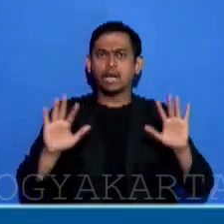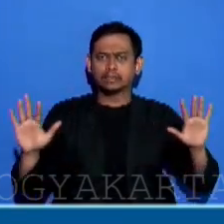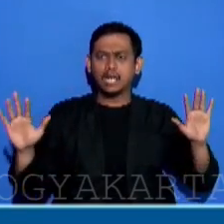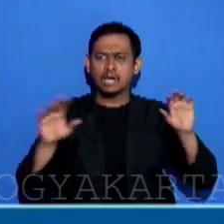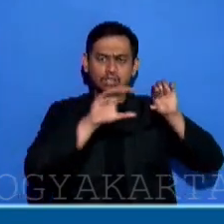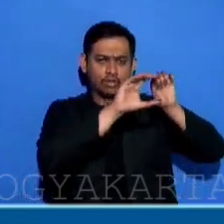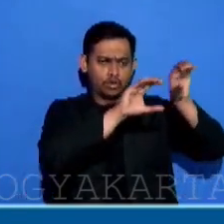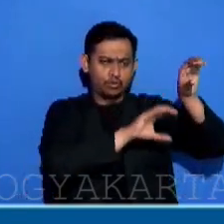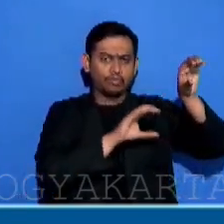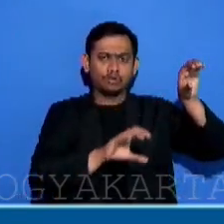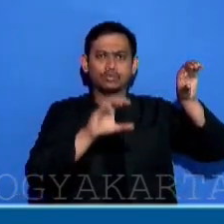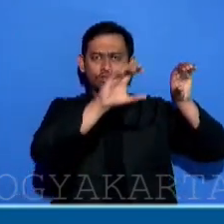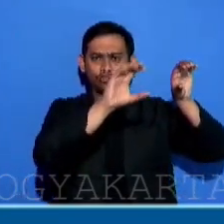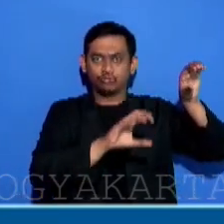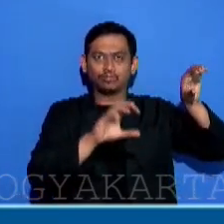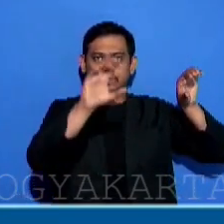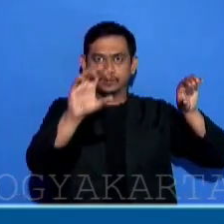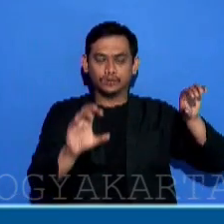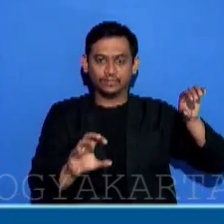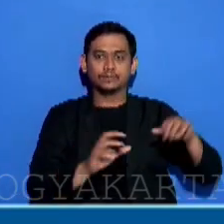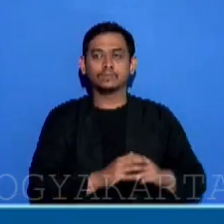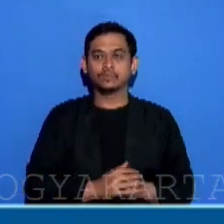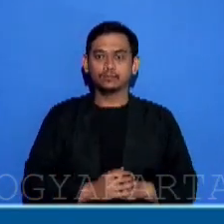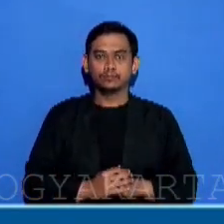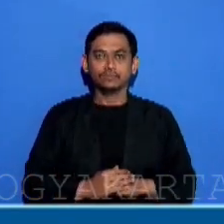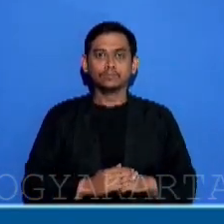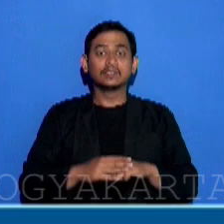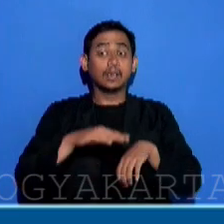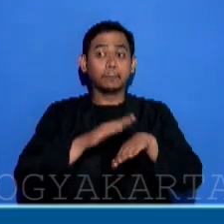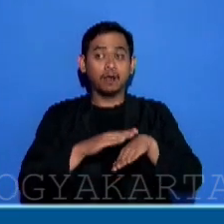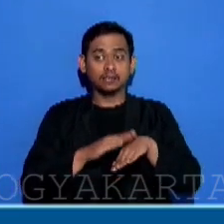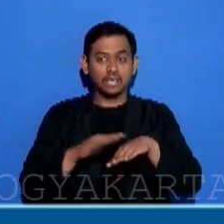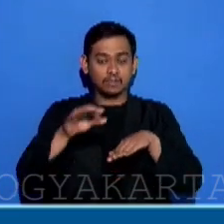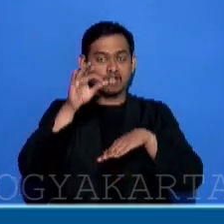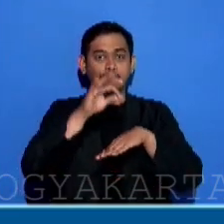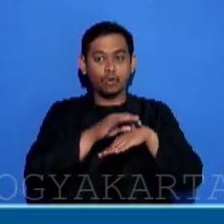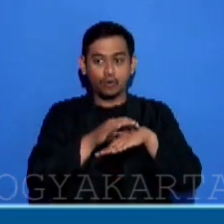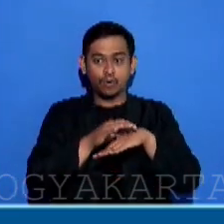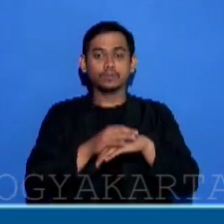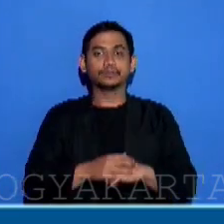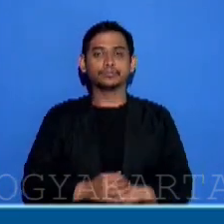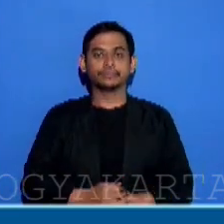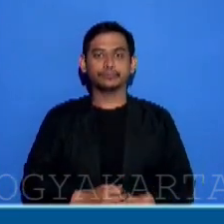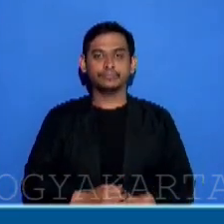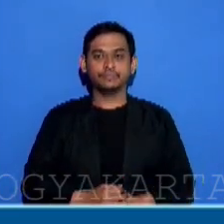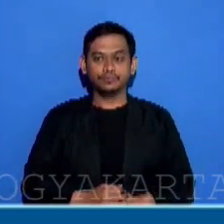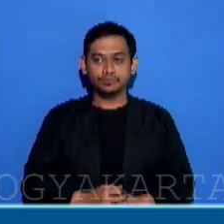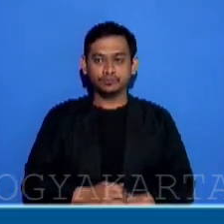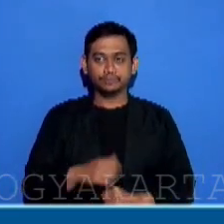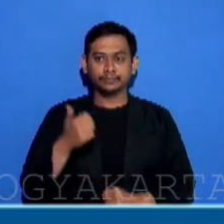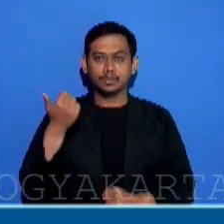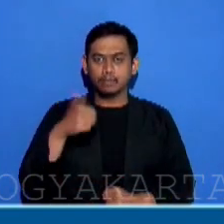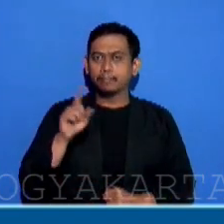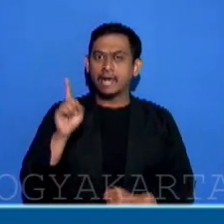Bu pant Ugi nembe mekaraken Bu kanceng menaken Omah kanceng ingkang kapetang modenaken papan